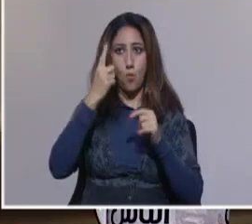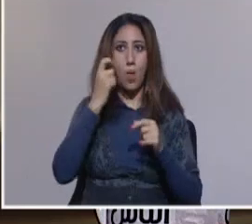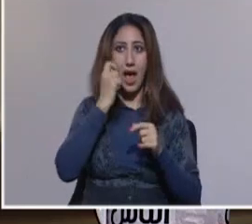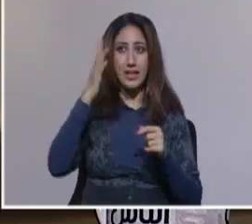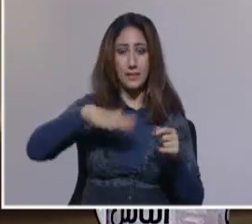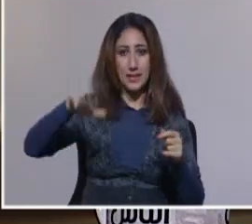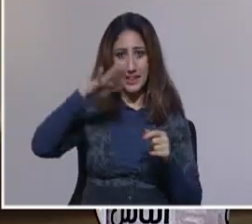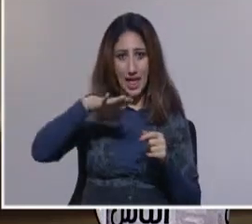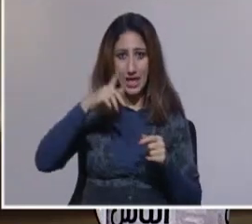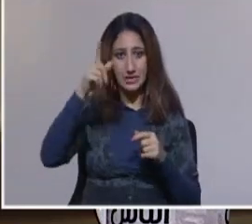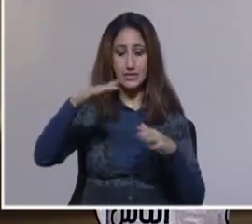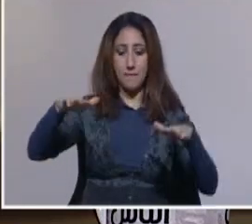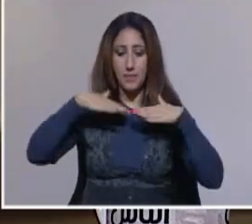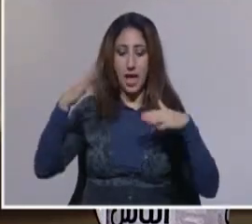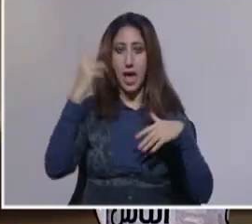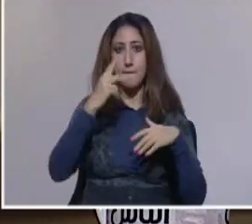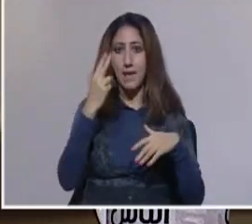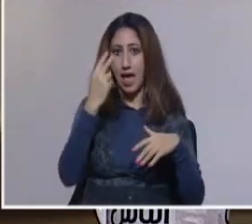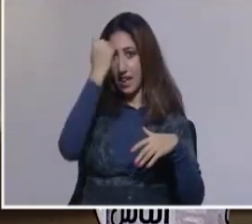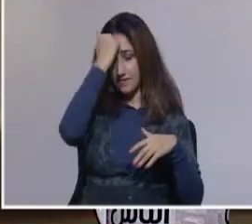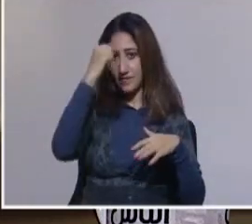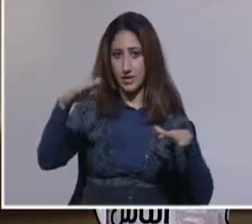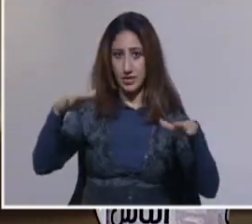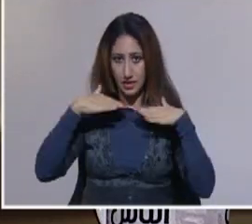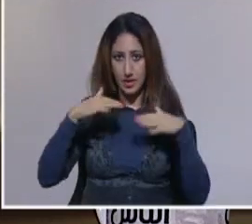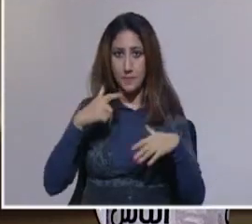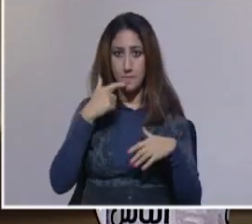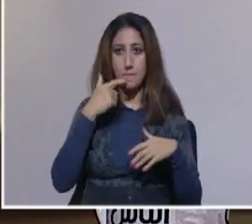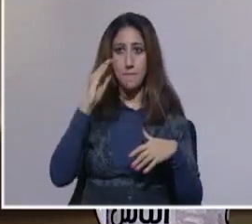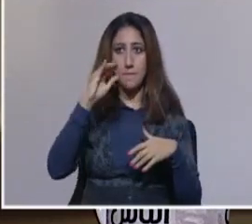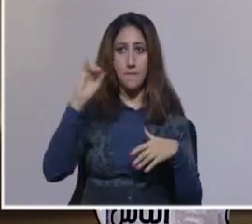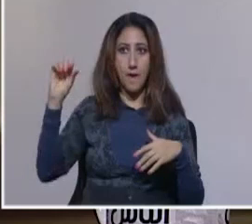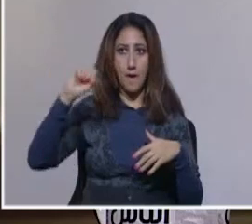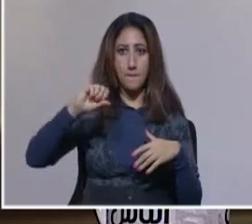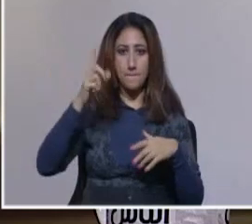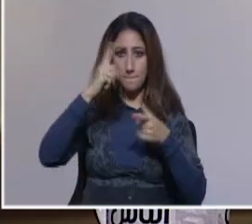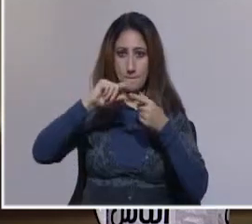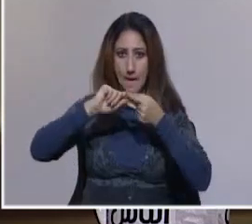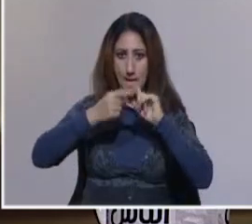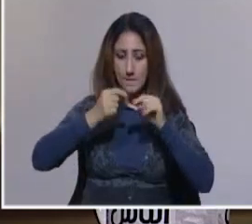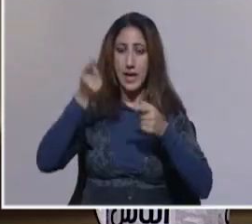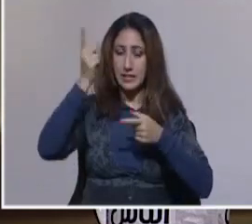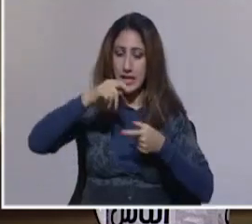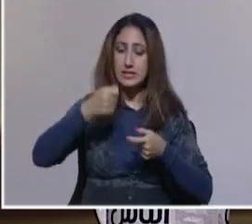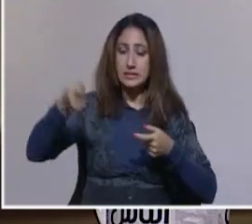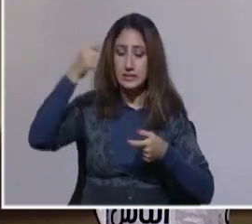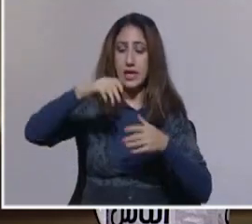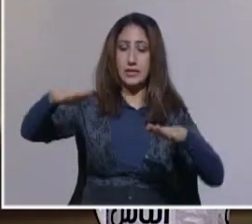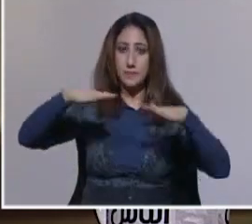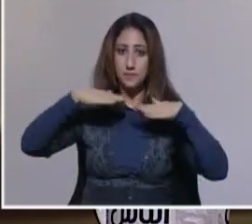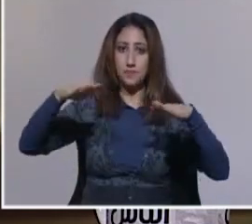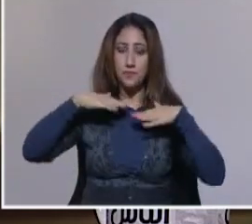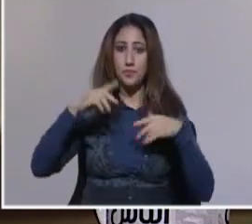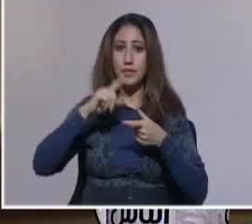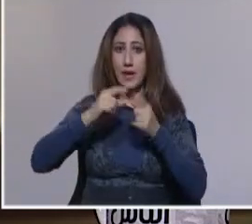2,000 بطانية وهتزود. جمعية حماة المستقبل 1,000 بطانية وهتزود. جمعية